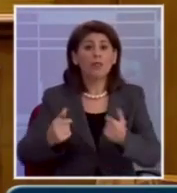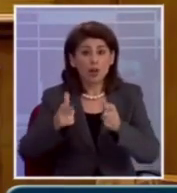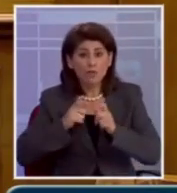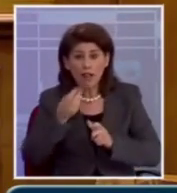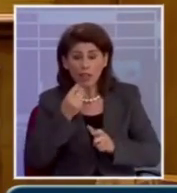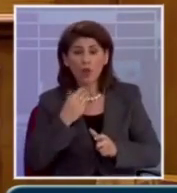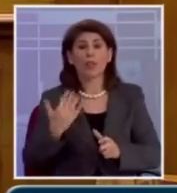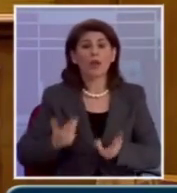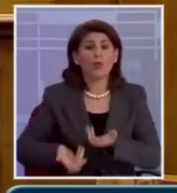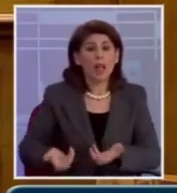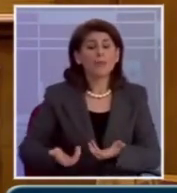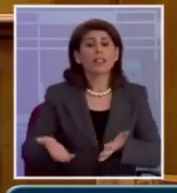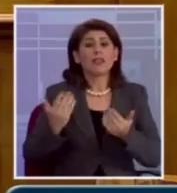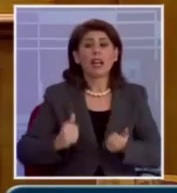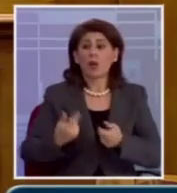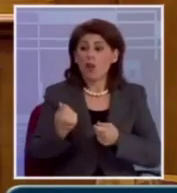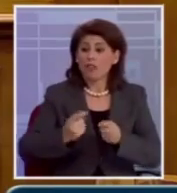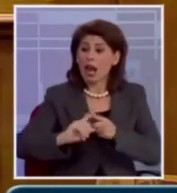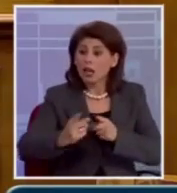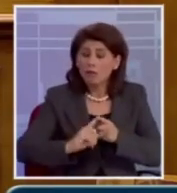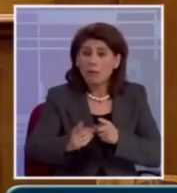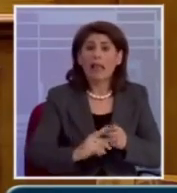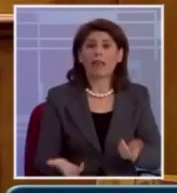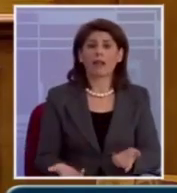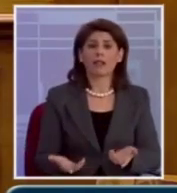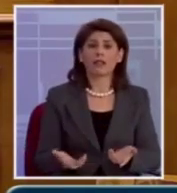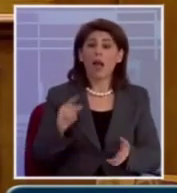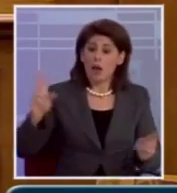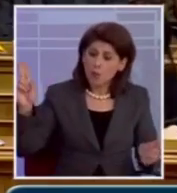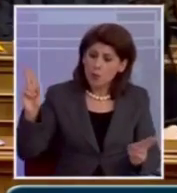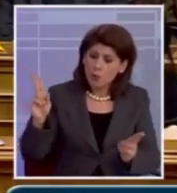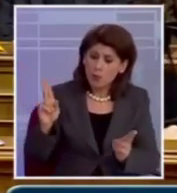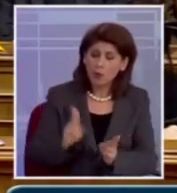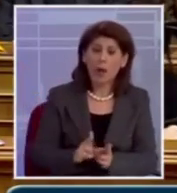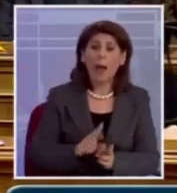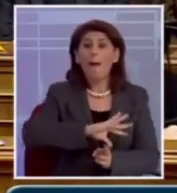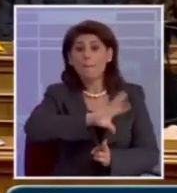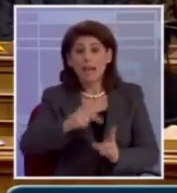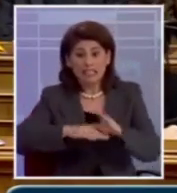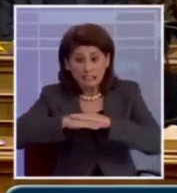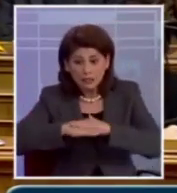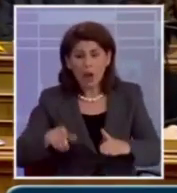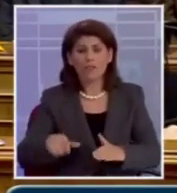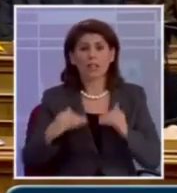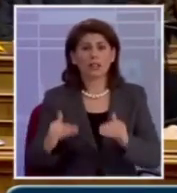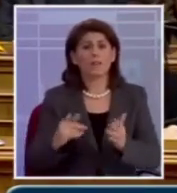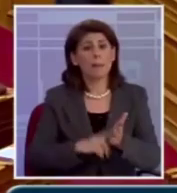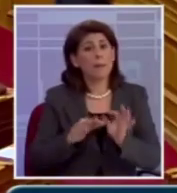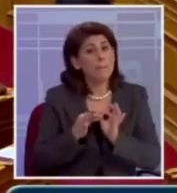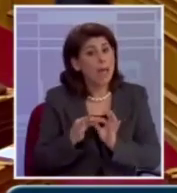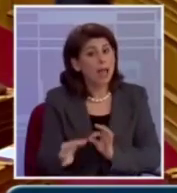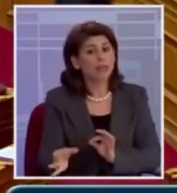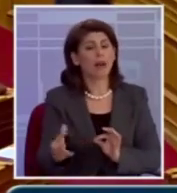να μειωθεί, ώσπου να εξαλειφθεί αυτή η κατάσταση, δεν πρέπει να πάρουμε κάποια μέτρα τα